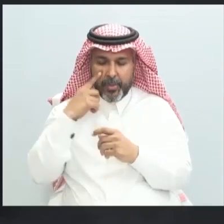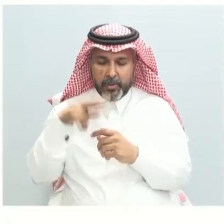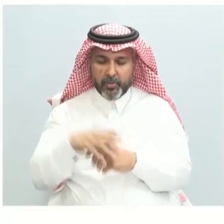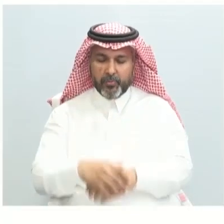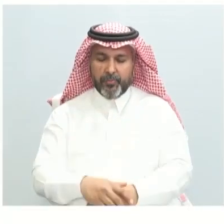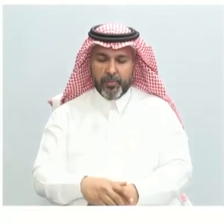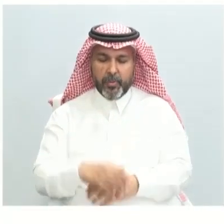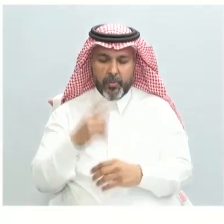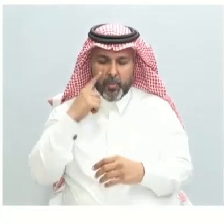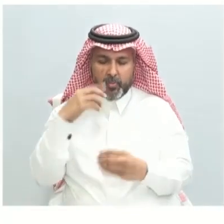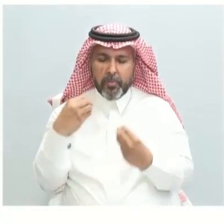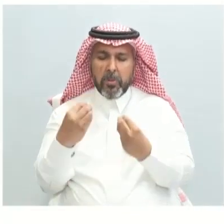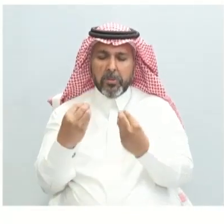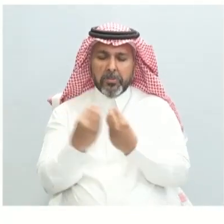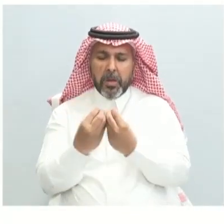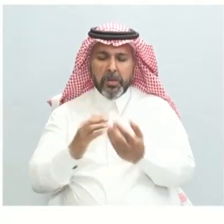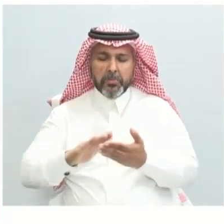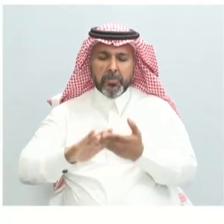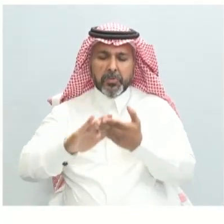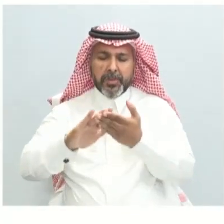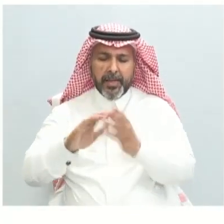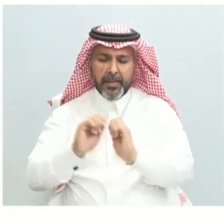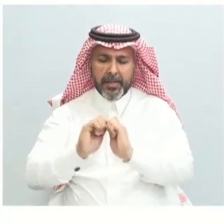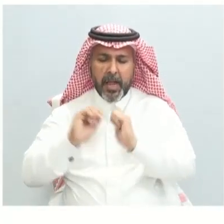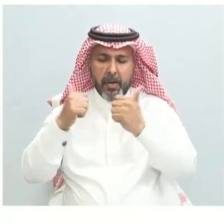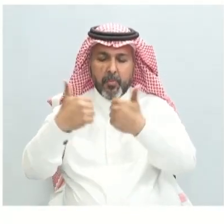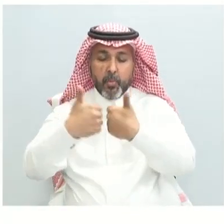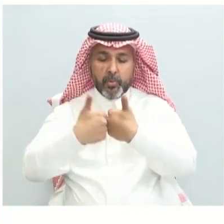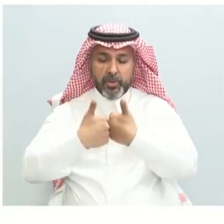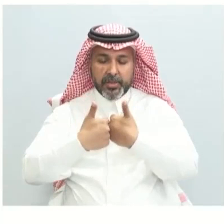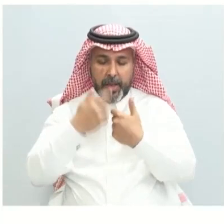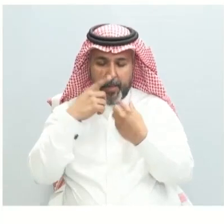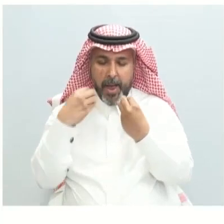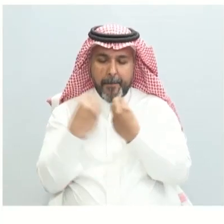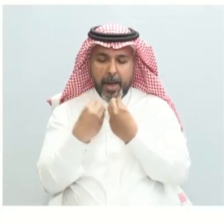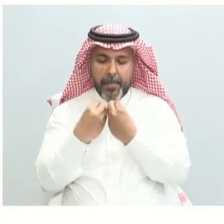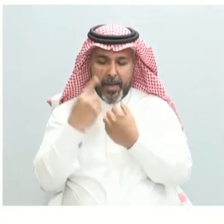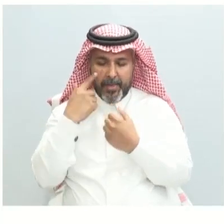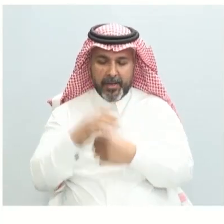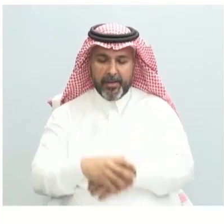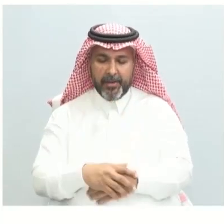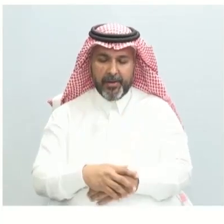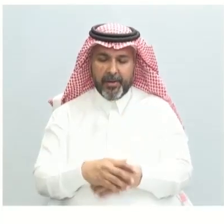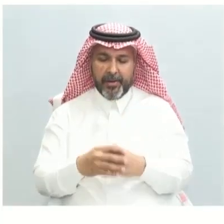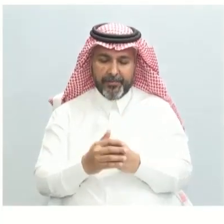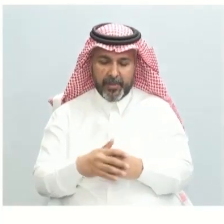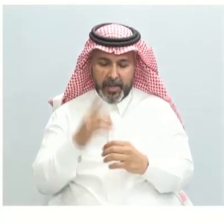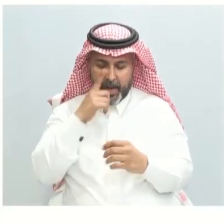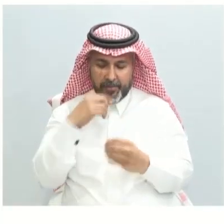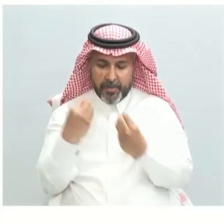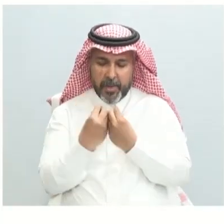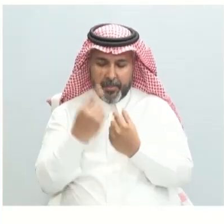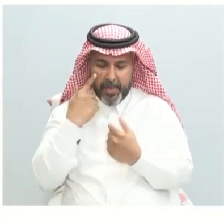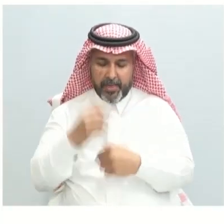وتحقيق التعاون والتكافل بين افراد هذا المجتمع ونبذ ما يؤثر في وحدته